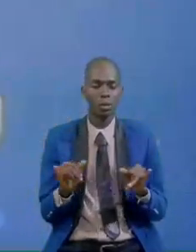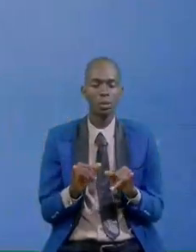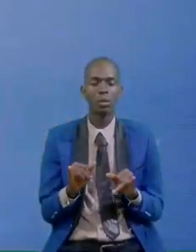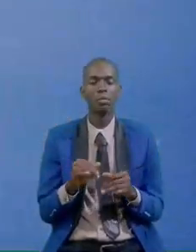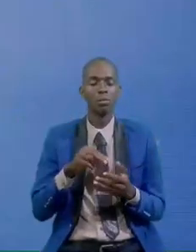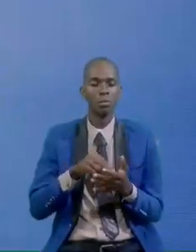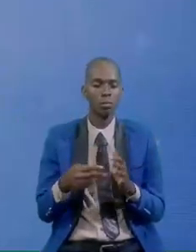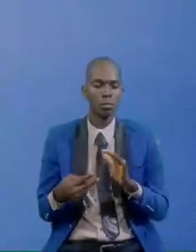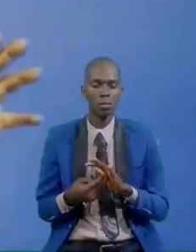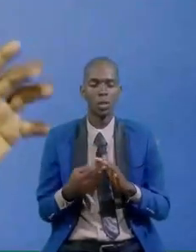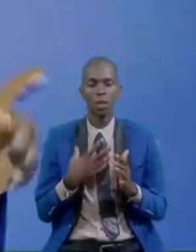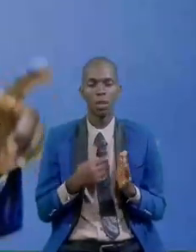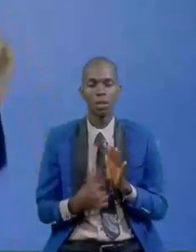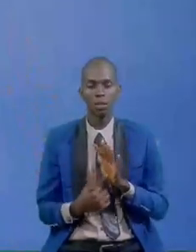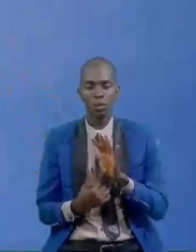Symbolisant,